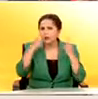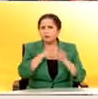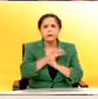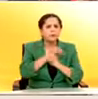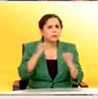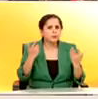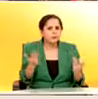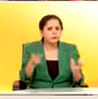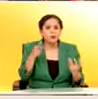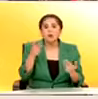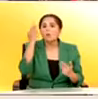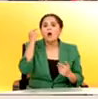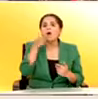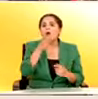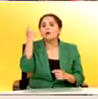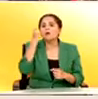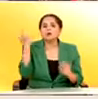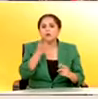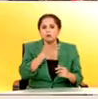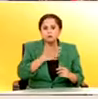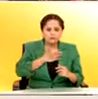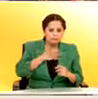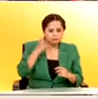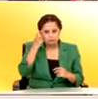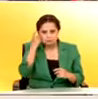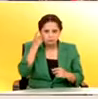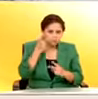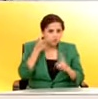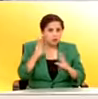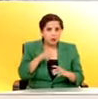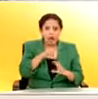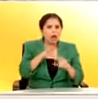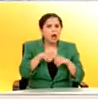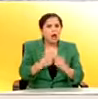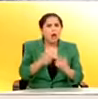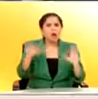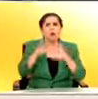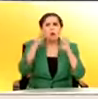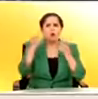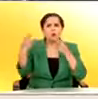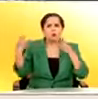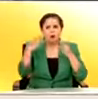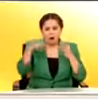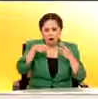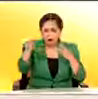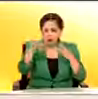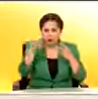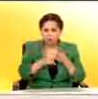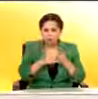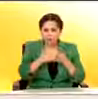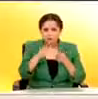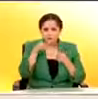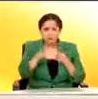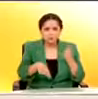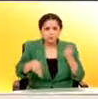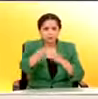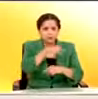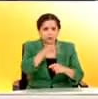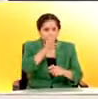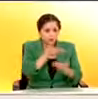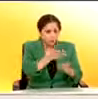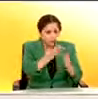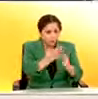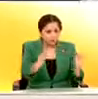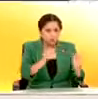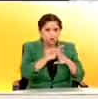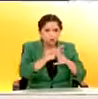थे, बल्कि उनकी चिंता ये थी कि कैसे विश्व युद्ध के बीच पोलिश यहूदी बच्चों की रक्षा